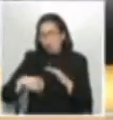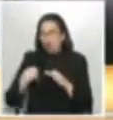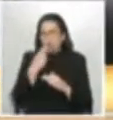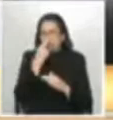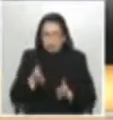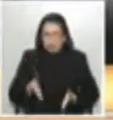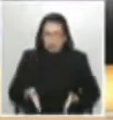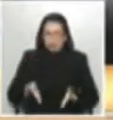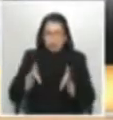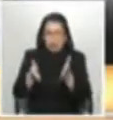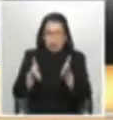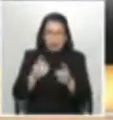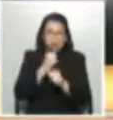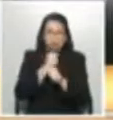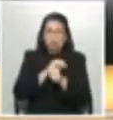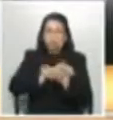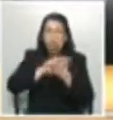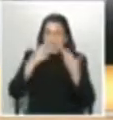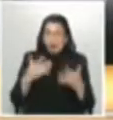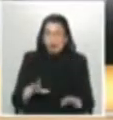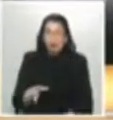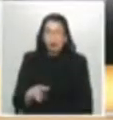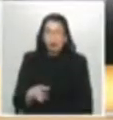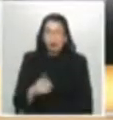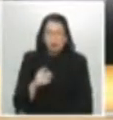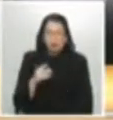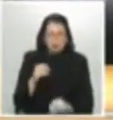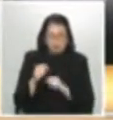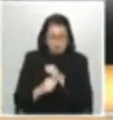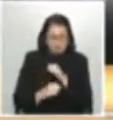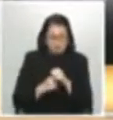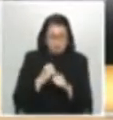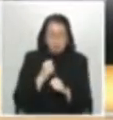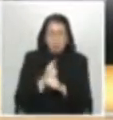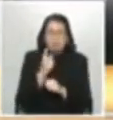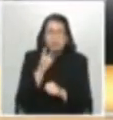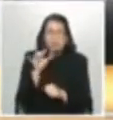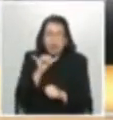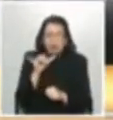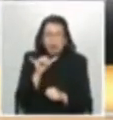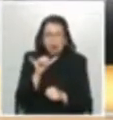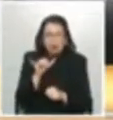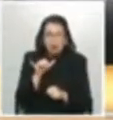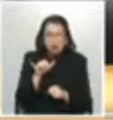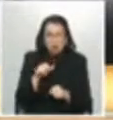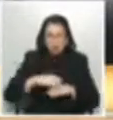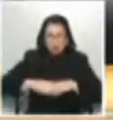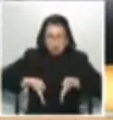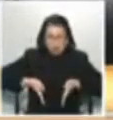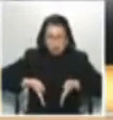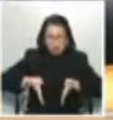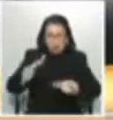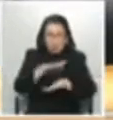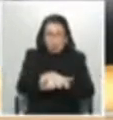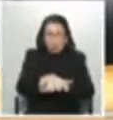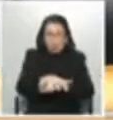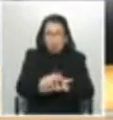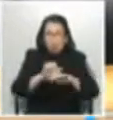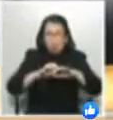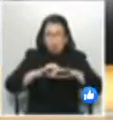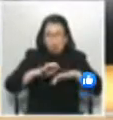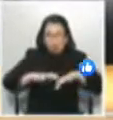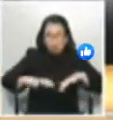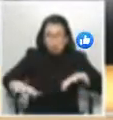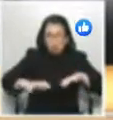เนี่ยพอทำเสร็จเนี่ยใช้ได้ไม่ถึงปีลอกแล้วครับพังแล้วครับอย่างนี้กรมทางหลวงชนบทต้องเข้าไปดู